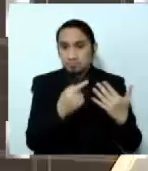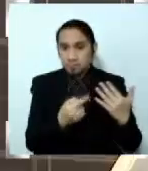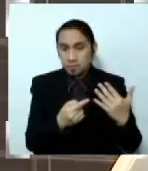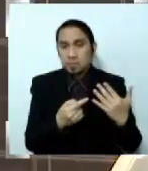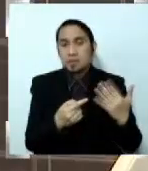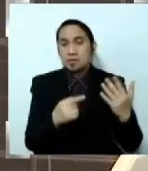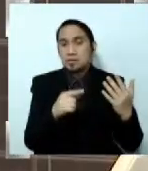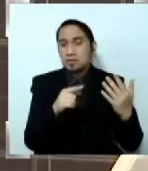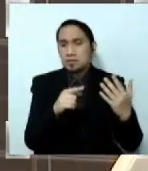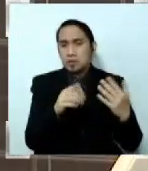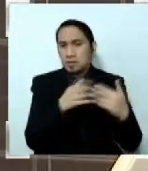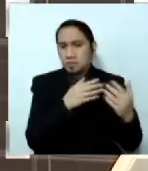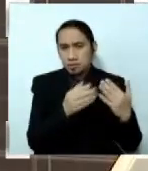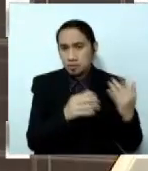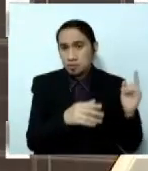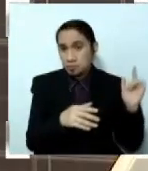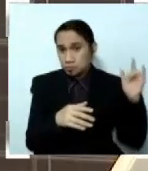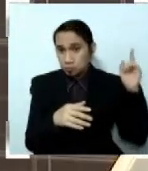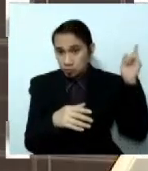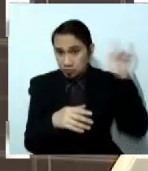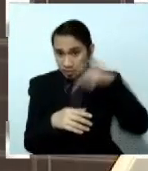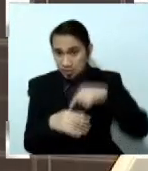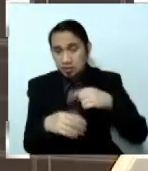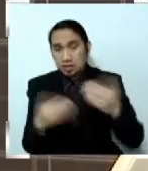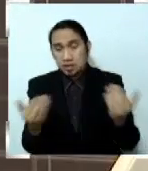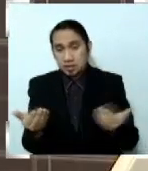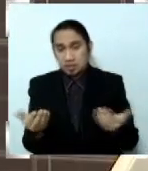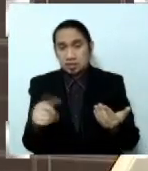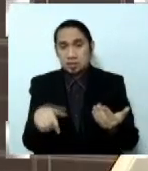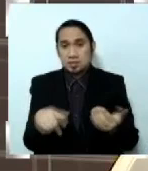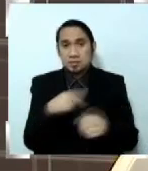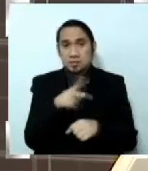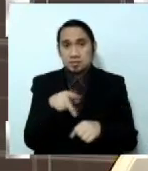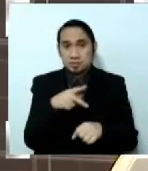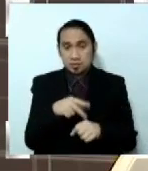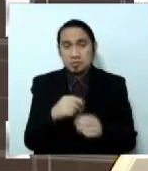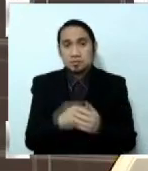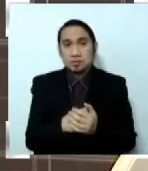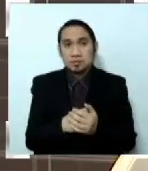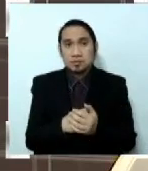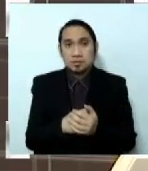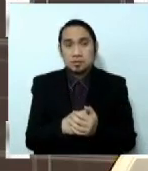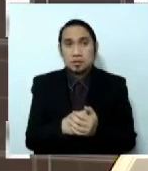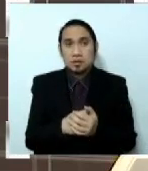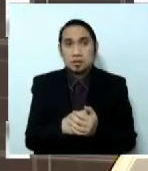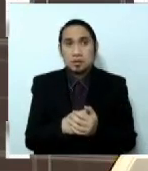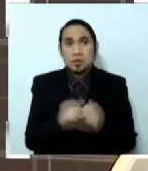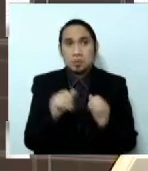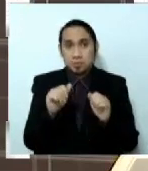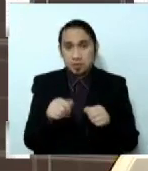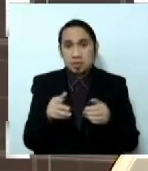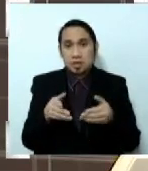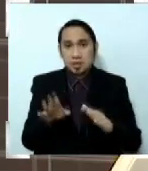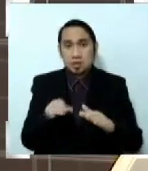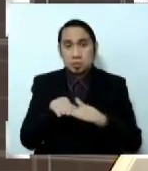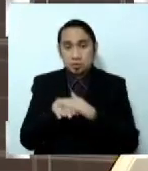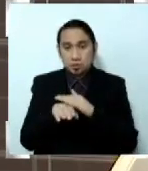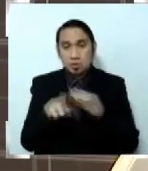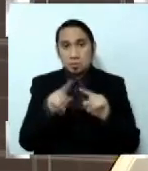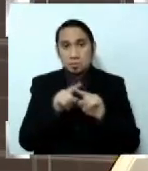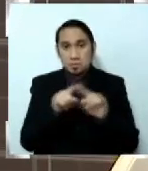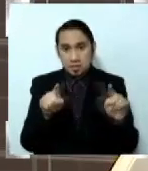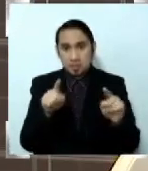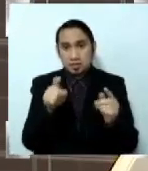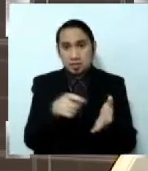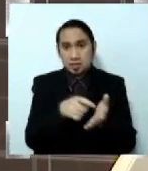Pilipinas na naririto na bago po mag 12:01 a.m. ng July 16 ay po pwede pa rin papapasukin pero subject po to